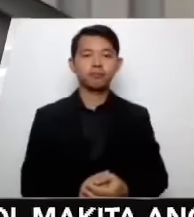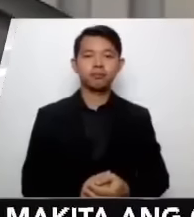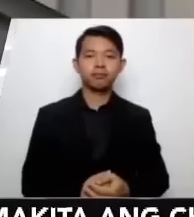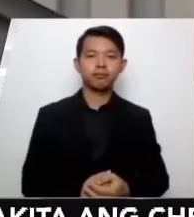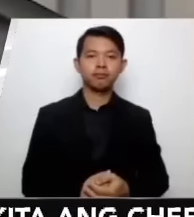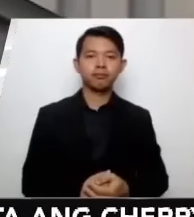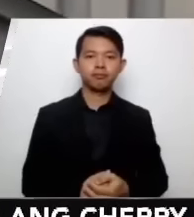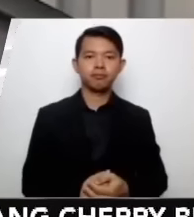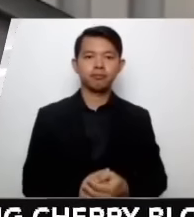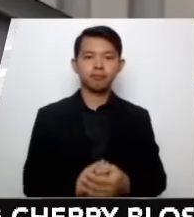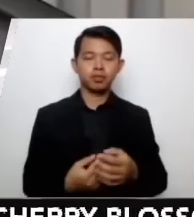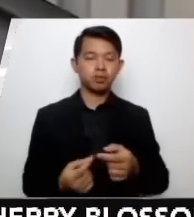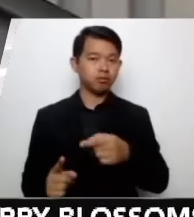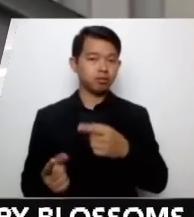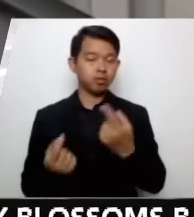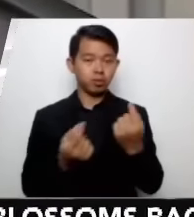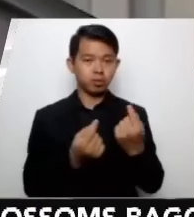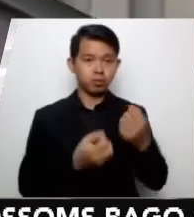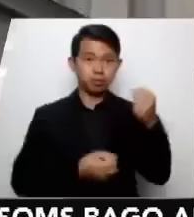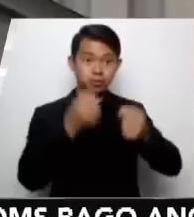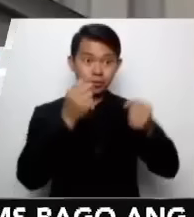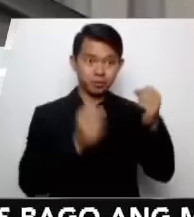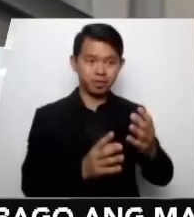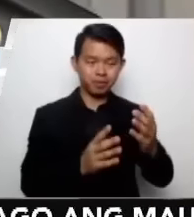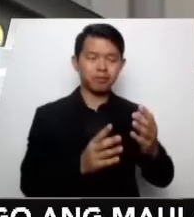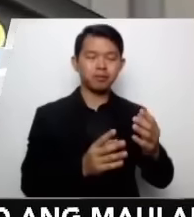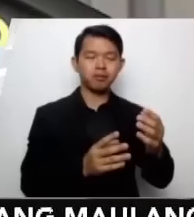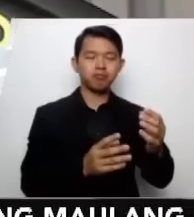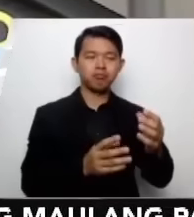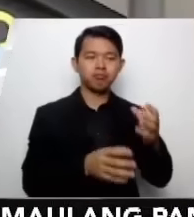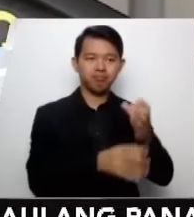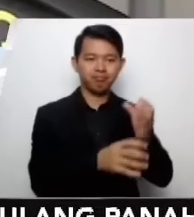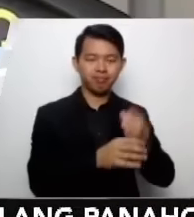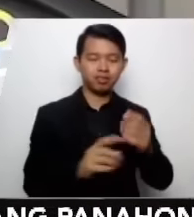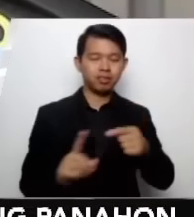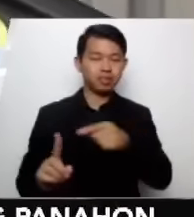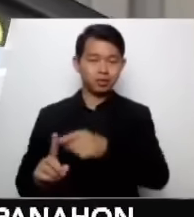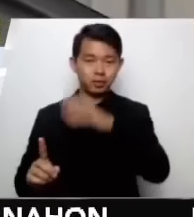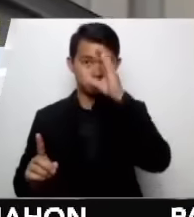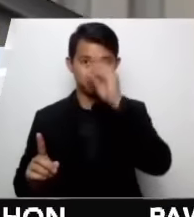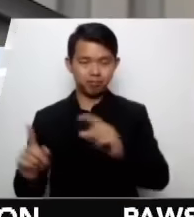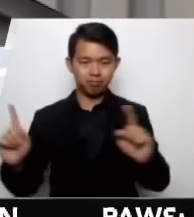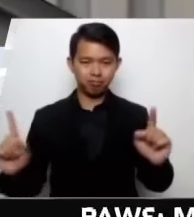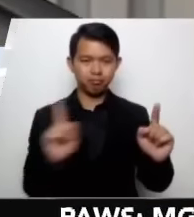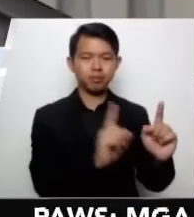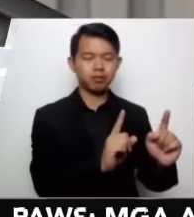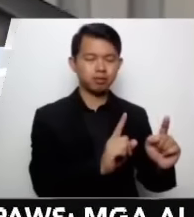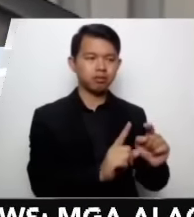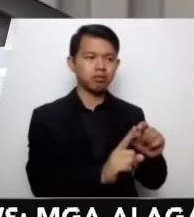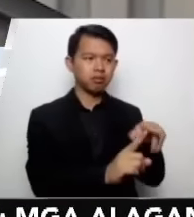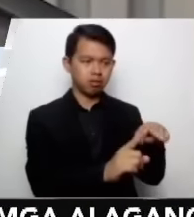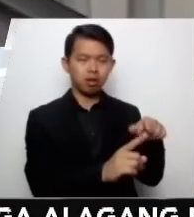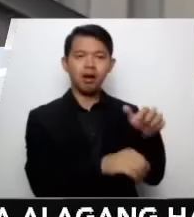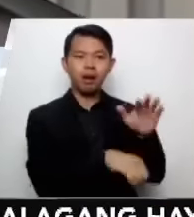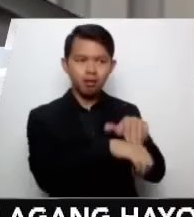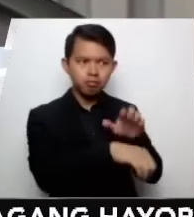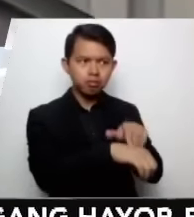nagpakilala siya ng mtpb sinita niya na meron daw silang operation